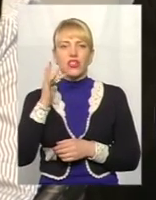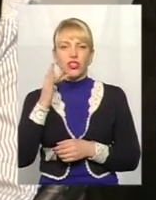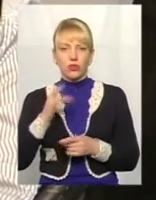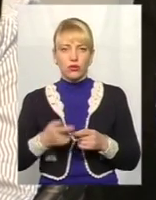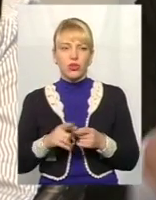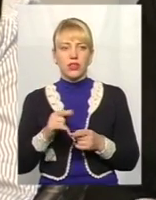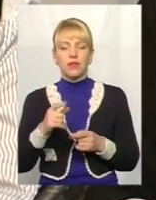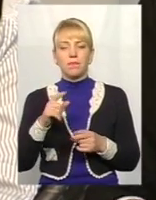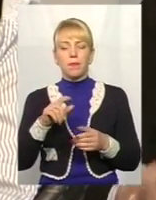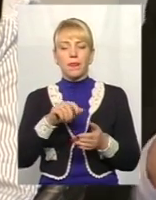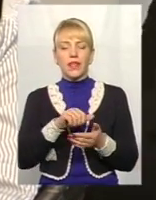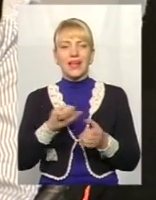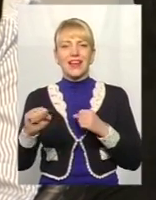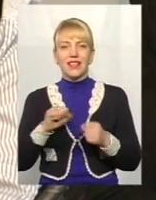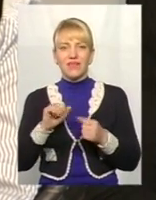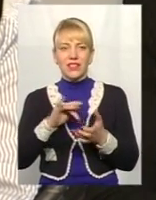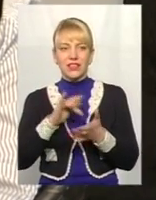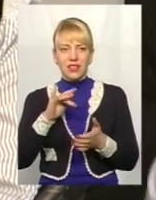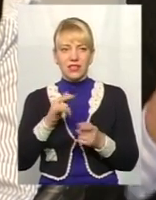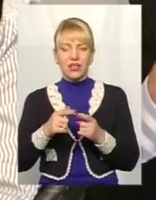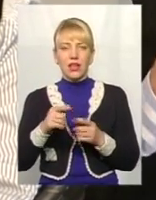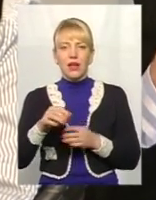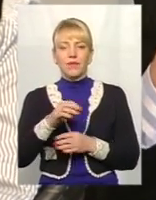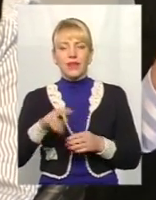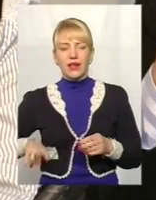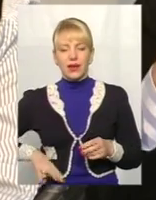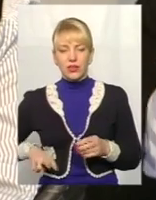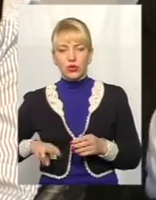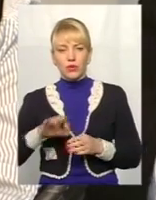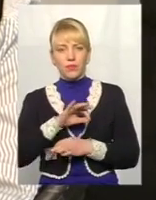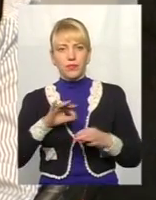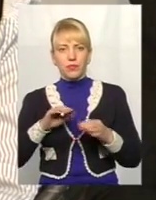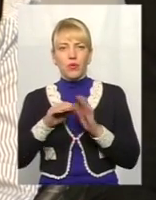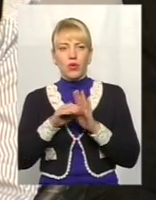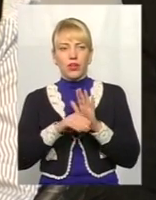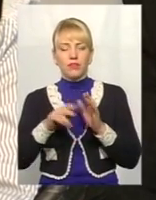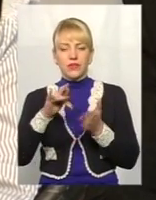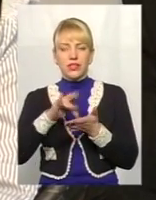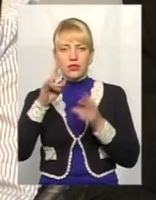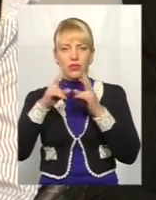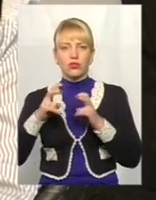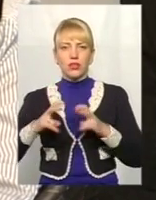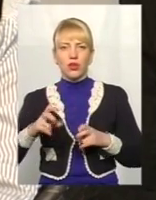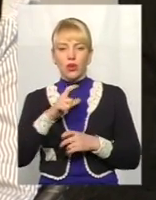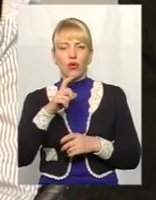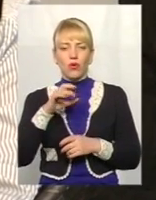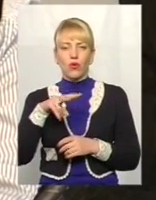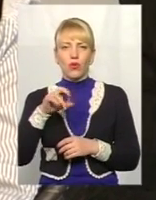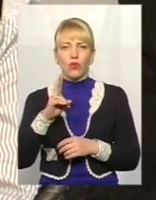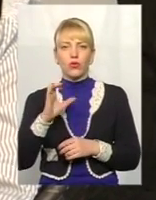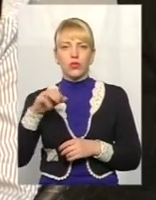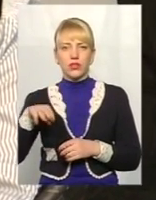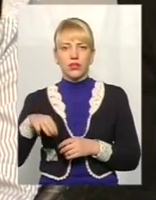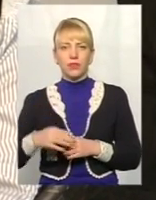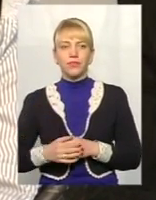керівником центру, директор проєктів міжнародних архівних програм, Центру дослідження Холокосту